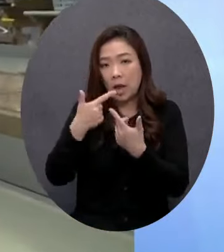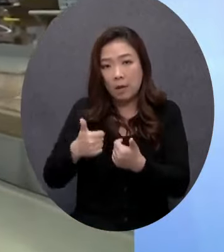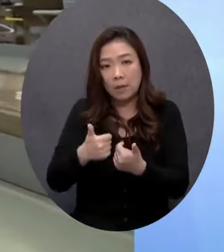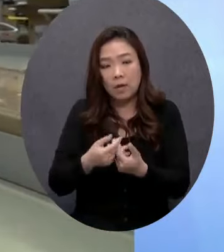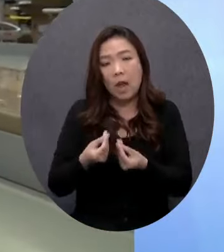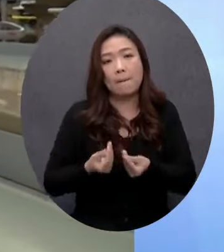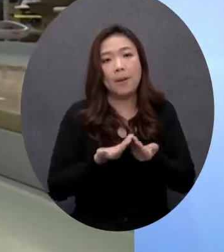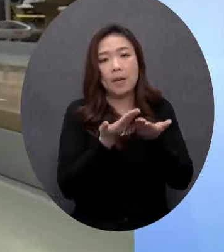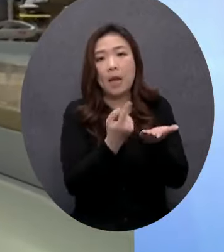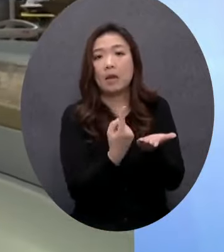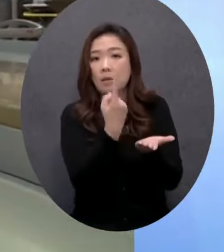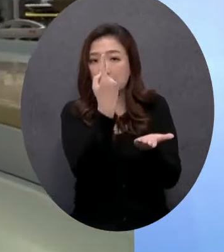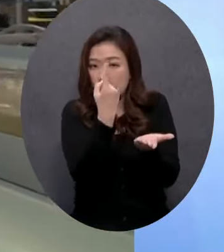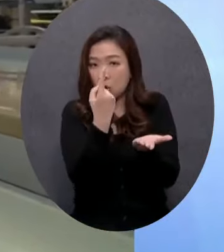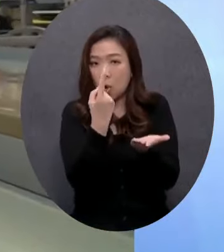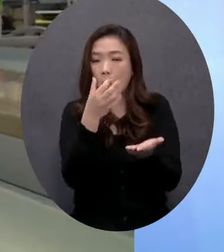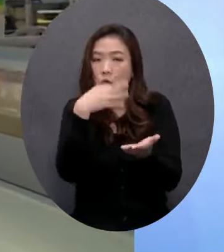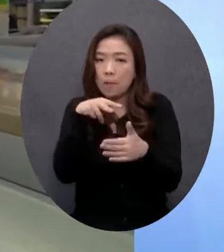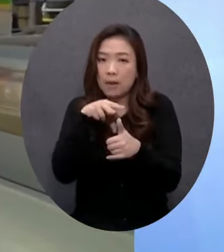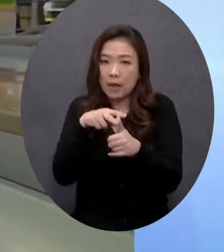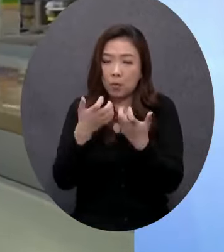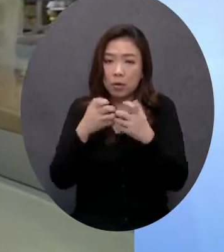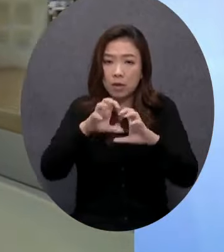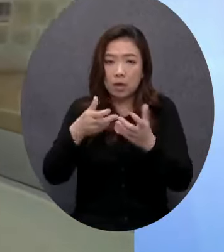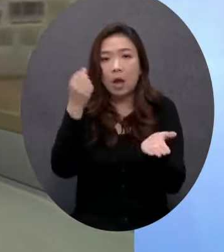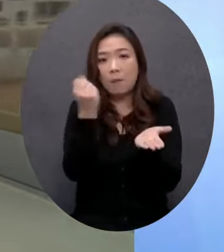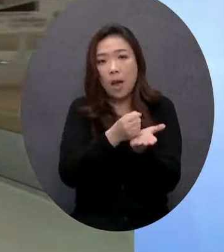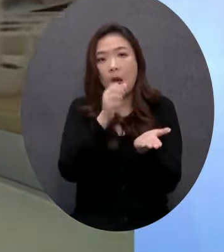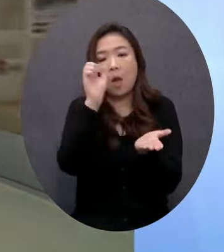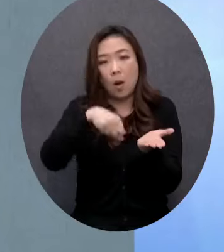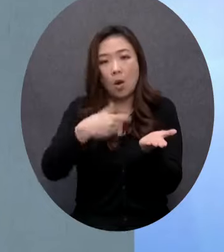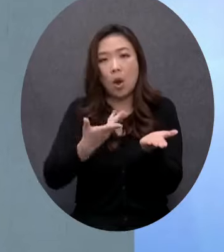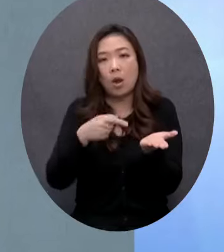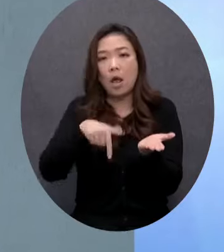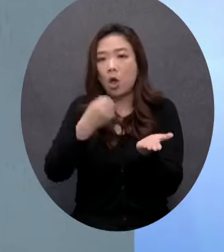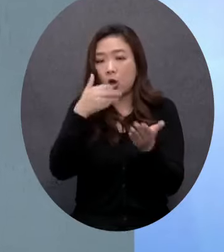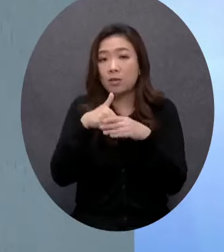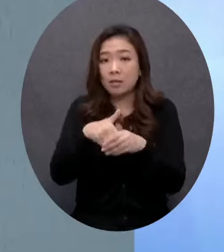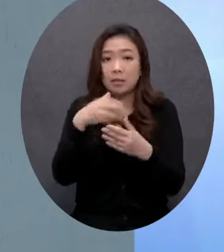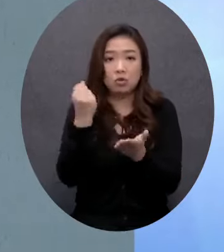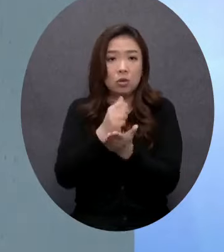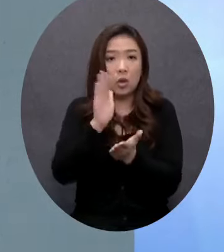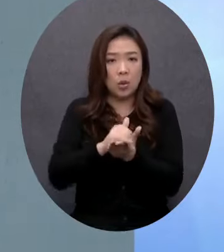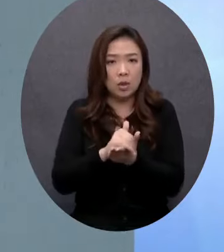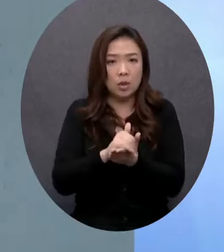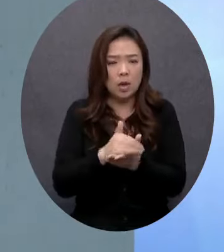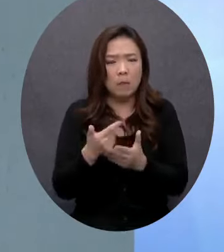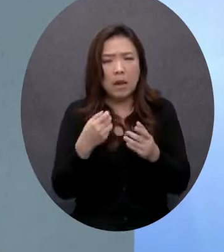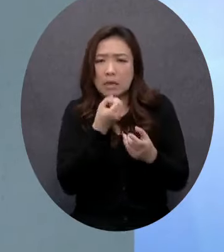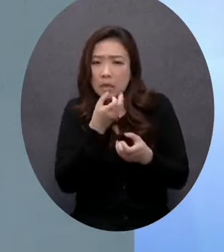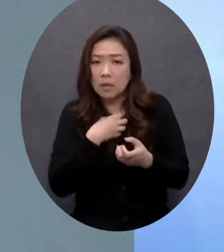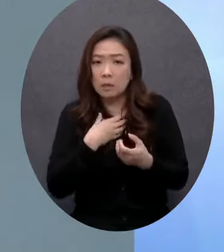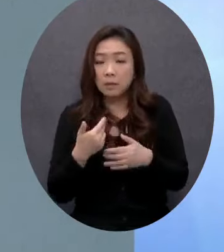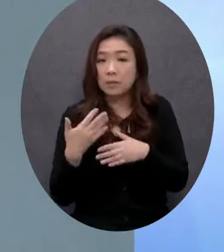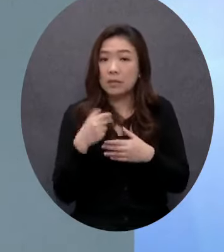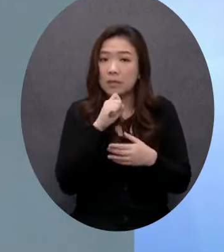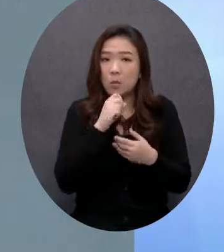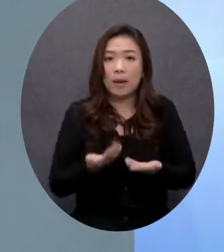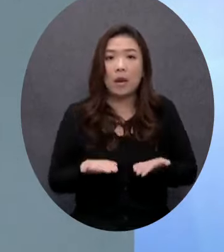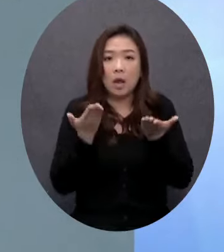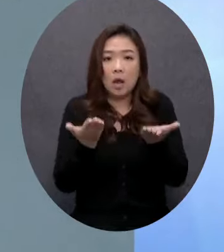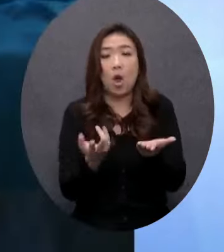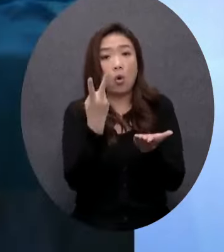參考藥物監管機構的許可，就可以在香港申請註冊。對於有意見擔心以往需要提交兩個參考